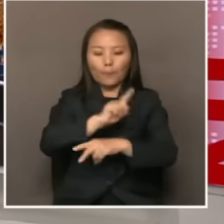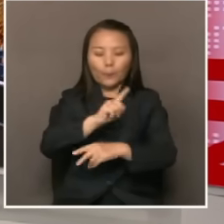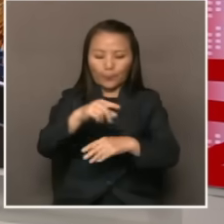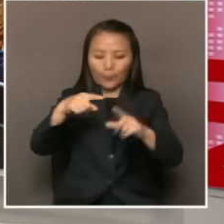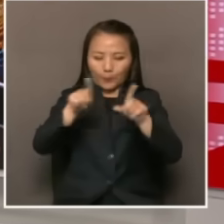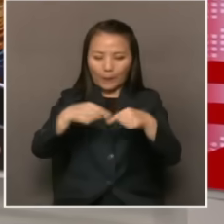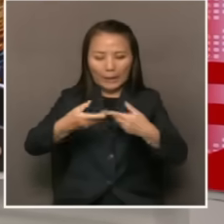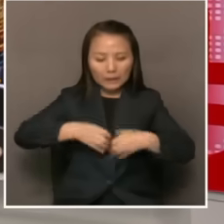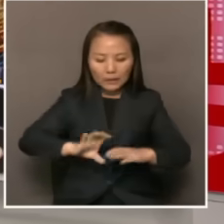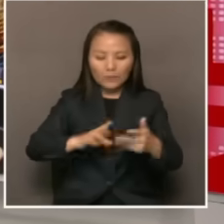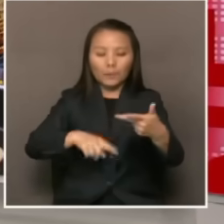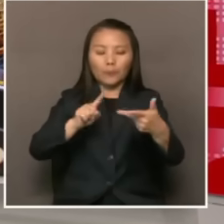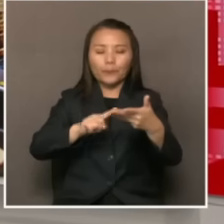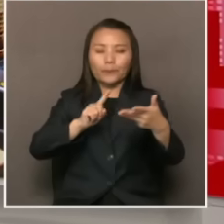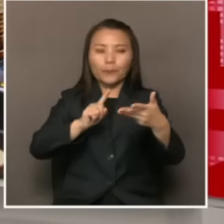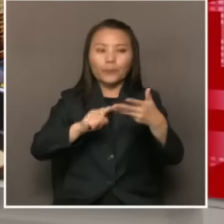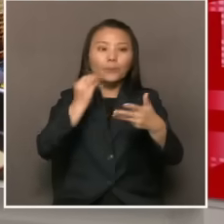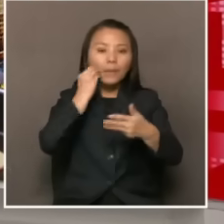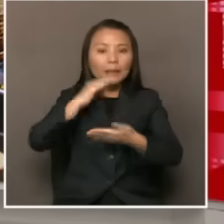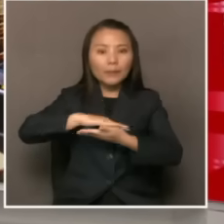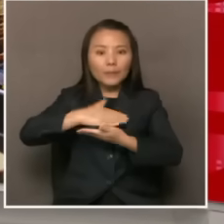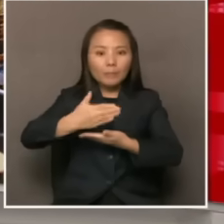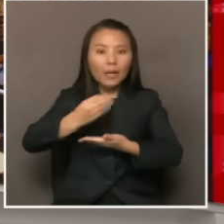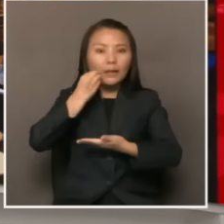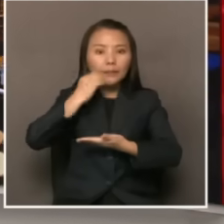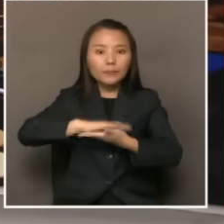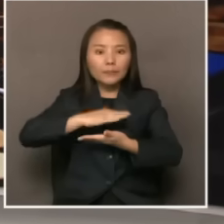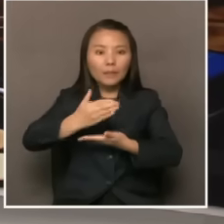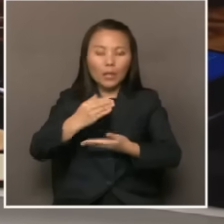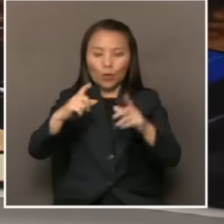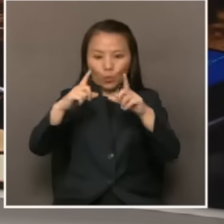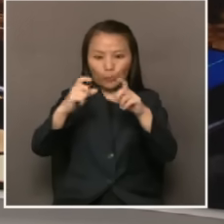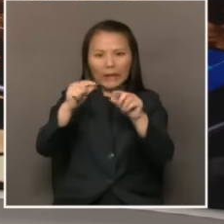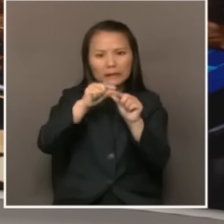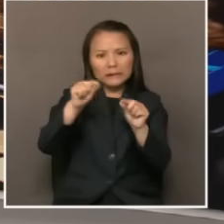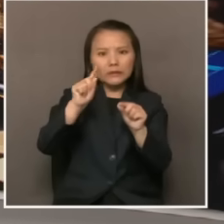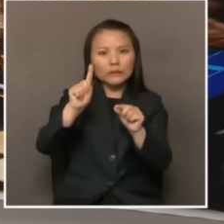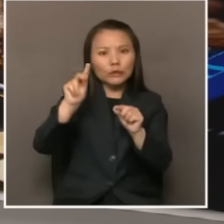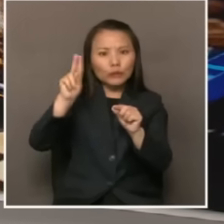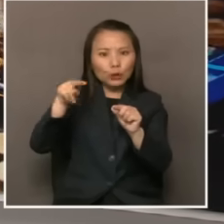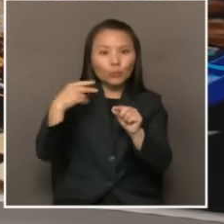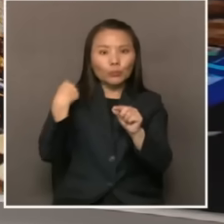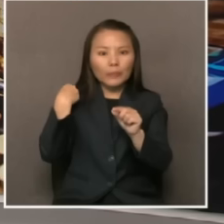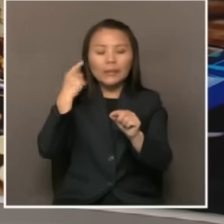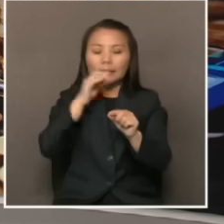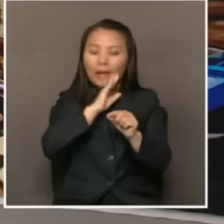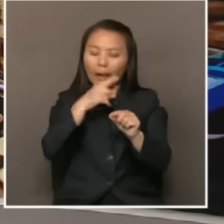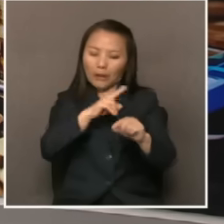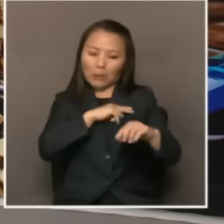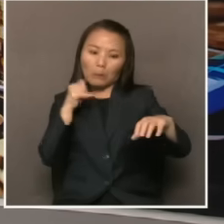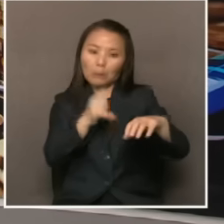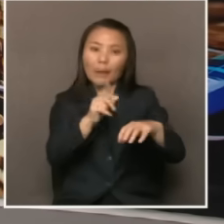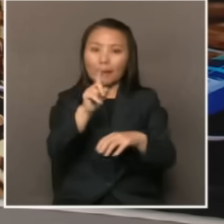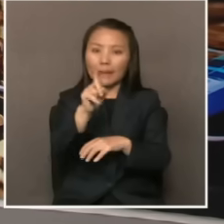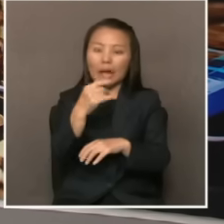สำเนาบัตรประชาชนแล้วก็ทะเบียนบ้านสำหรับผู้ที่ดูแลรูปถ่าย 1นิ้วค่ะกรณีที่ไม่สามารถมายื่นเรื่องได้ด้วยตัวเองนะ